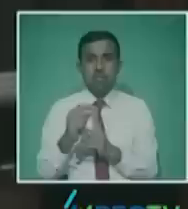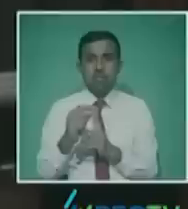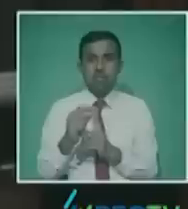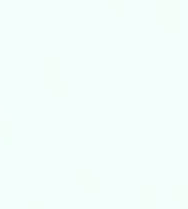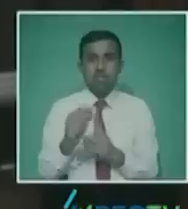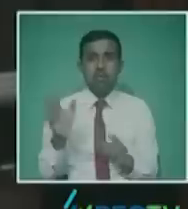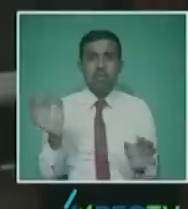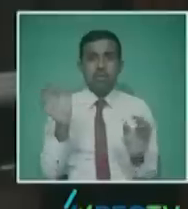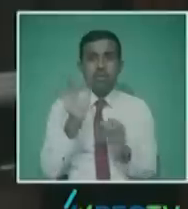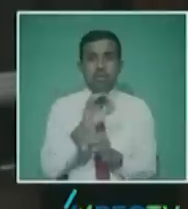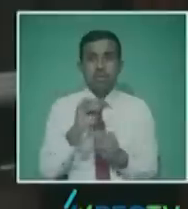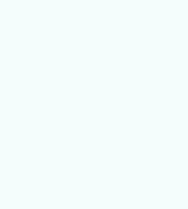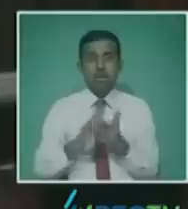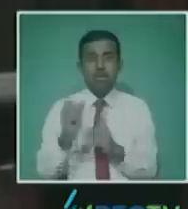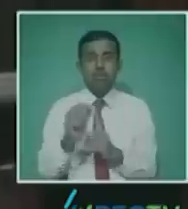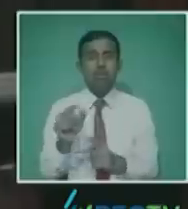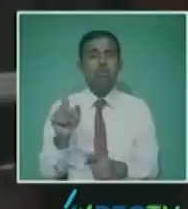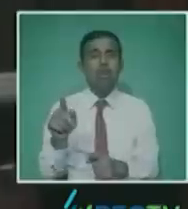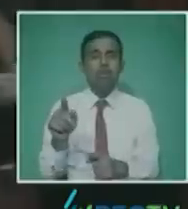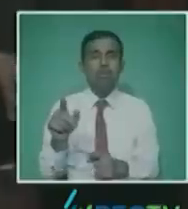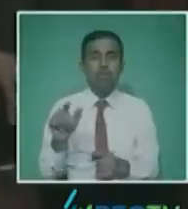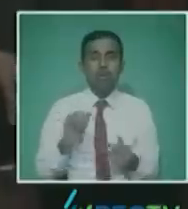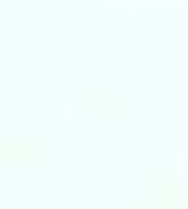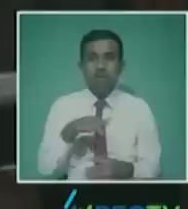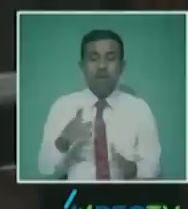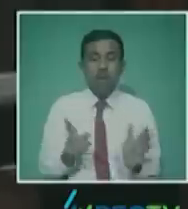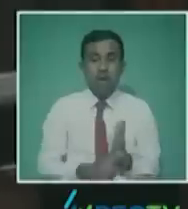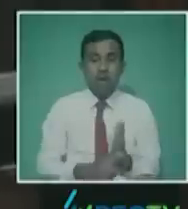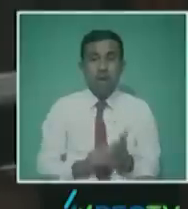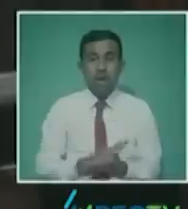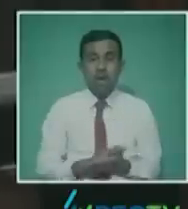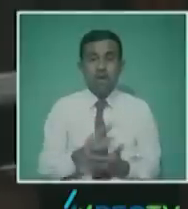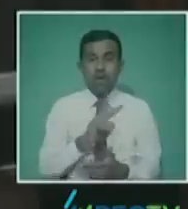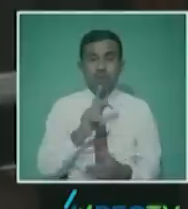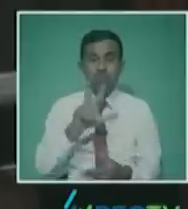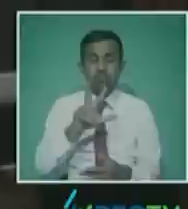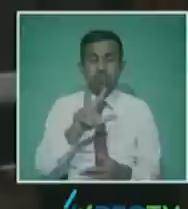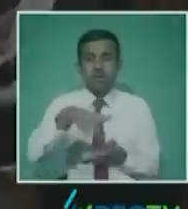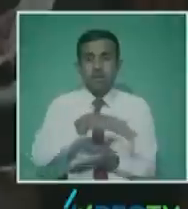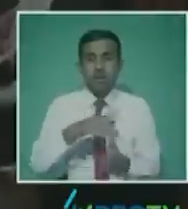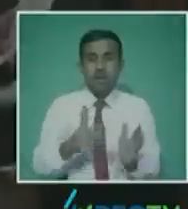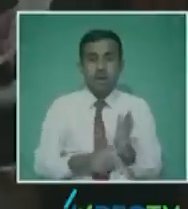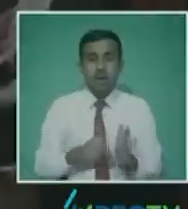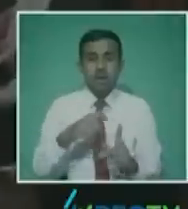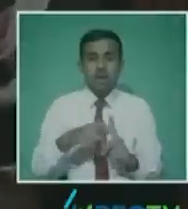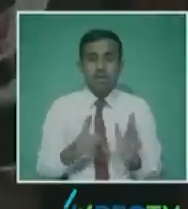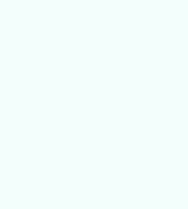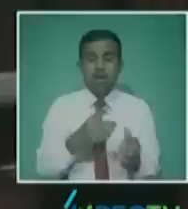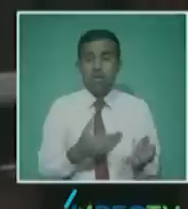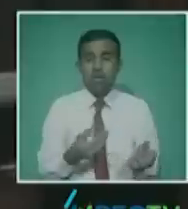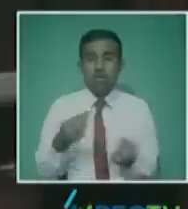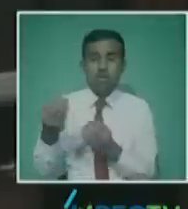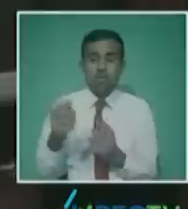මන්ජුල පත් කළේ. දැන් SHP මන්ජුල කියන්නේ කවුද? ෂාෆි නගර් කියලා තියෙනවා ප්‍රදේශයක්. ඊට අර 28ක් තියෙනවා වැලි කැණීම් කරන්න පුළුවන් තැන්. කියුබ් ලක්ෂයක්